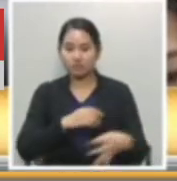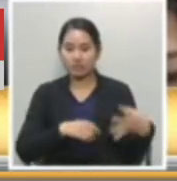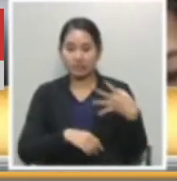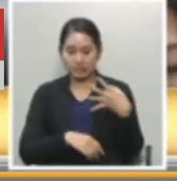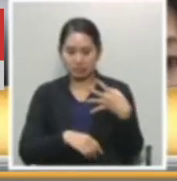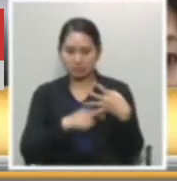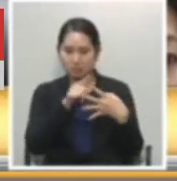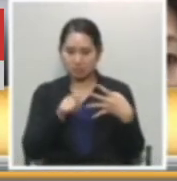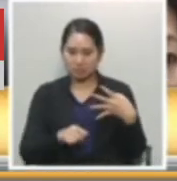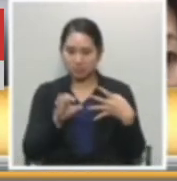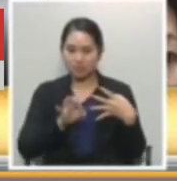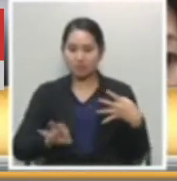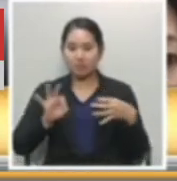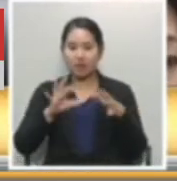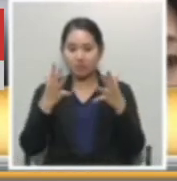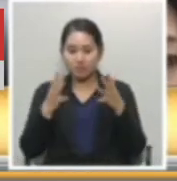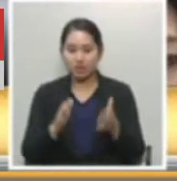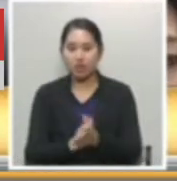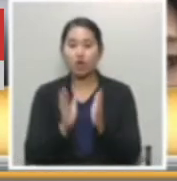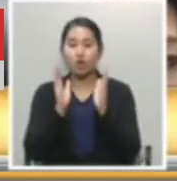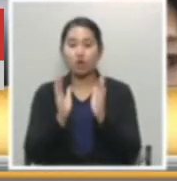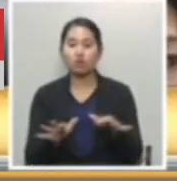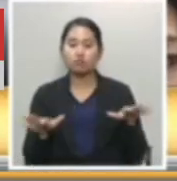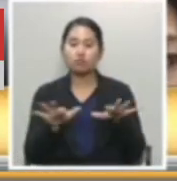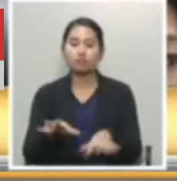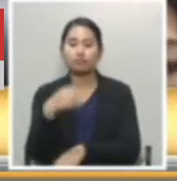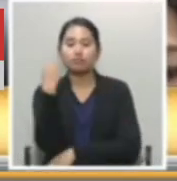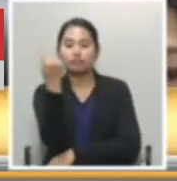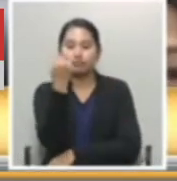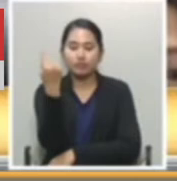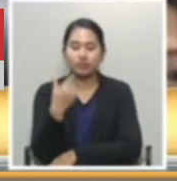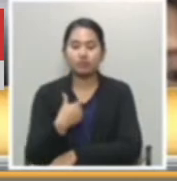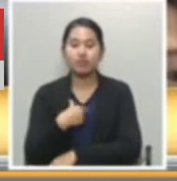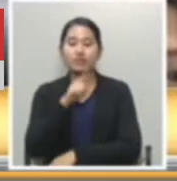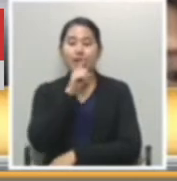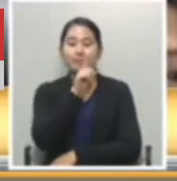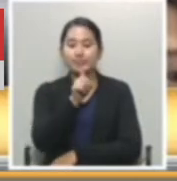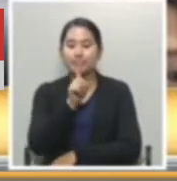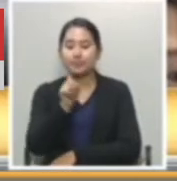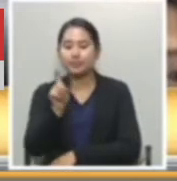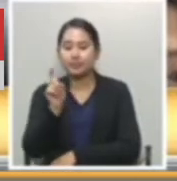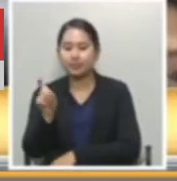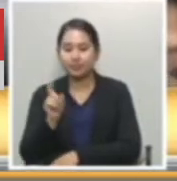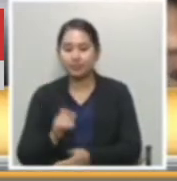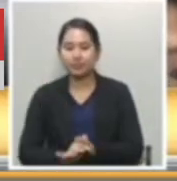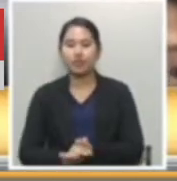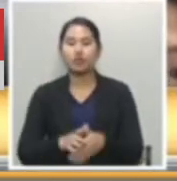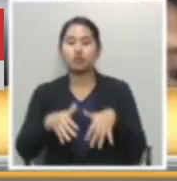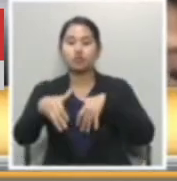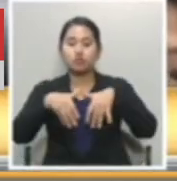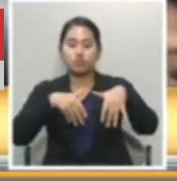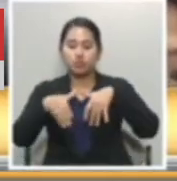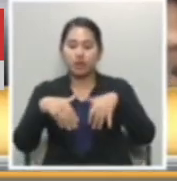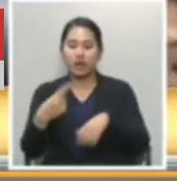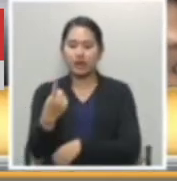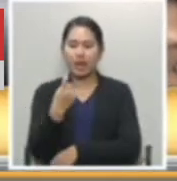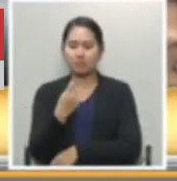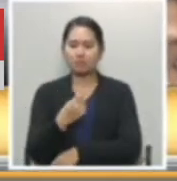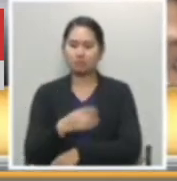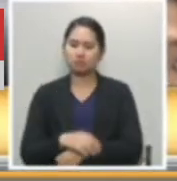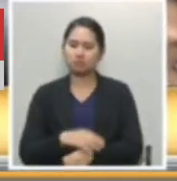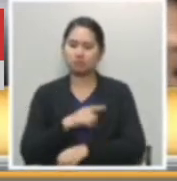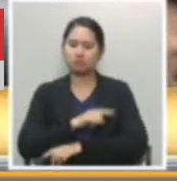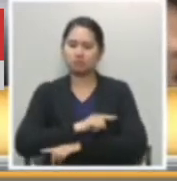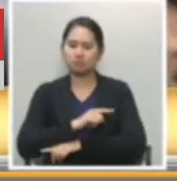ครับเขาจะไปท่องเที่ยวท่านถามครับผมเชื่อมั่นว่าพี่น้องประชาชนที่อยู่ทั้งบ้านก็ต้องถามตัวเองท่านจะไปเที่ยวเมื่อ